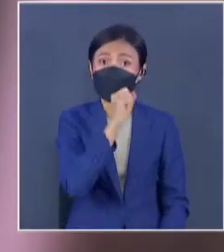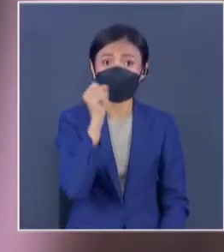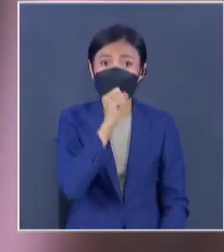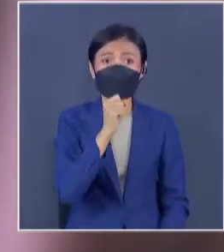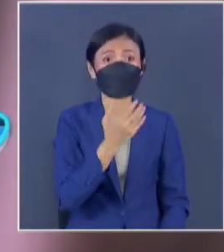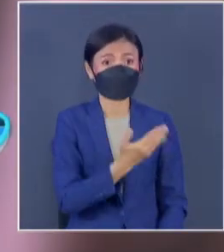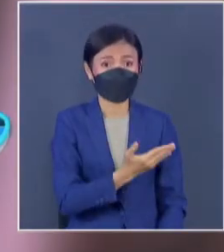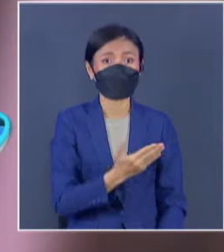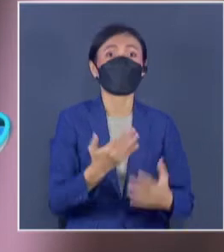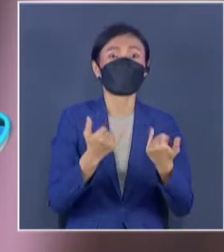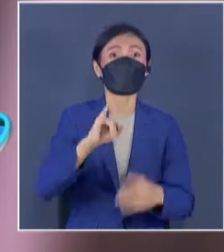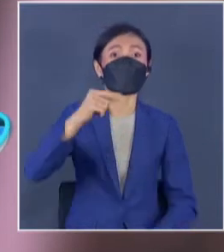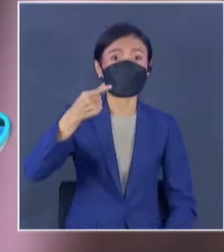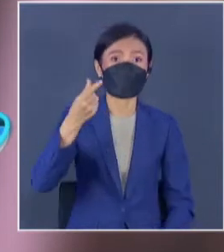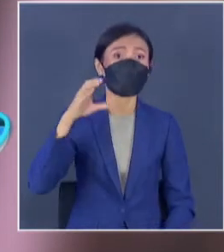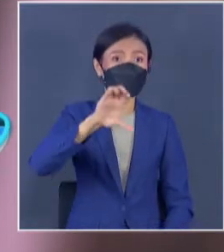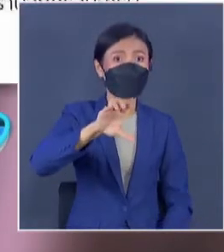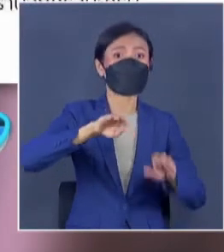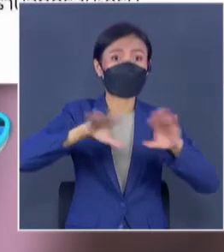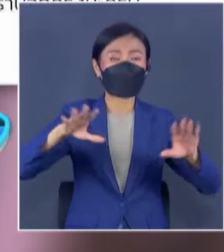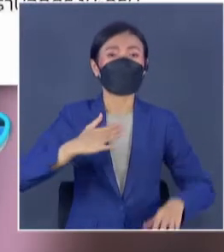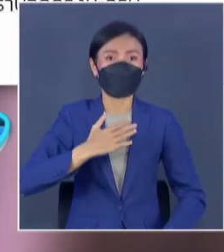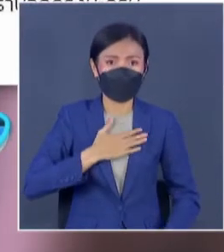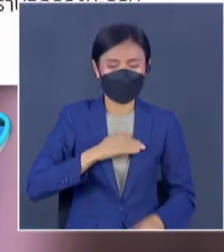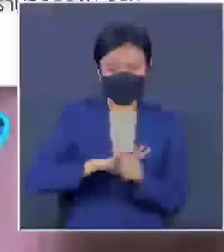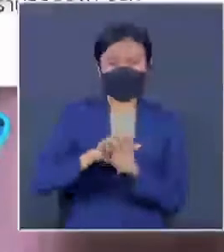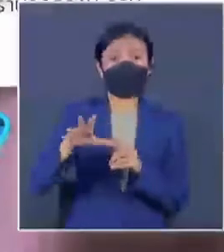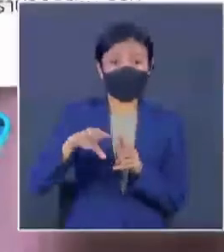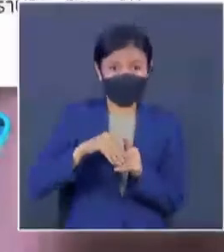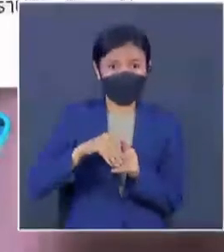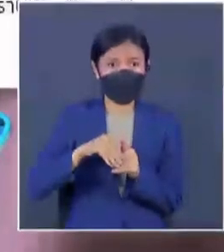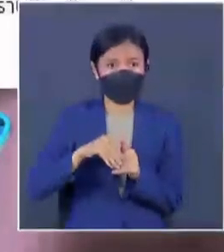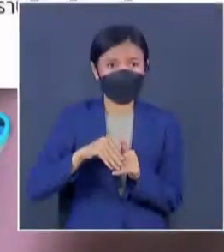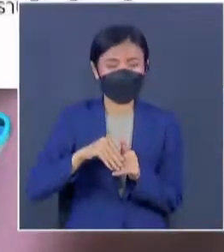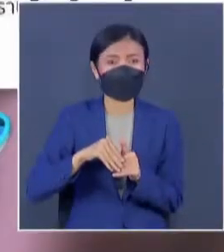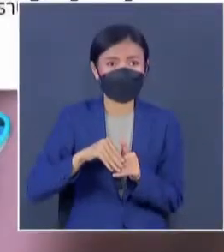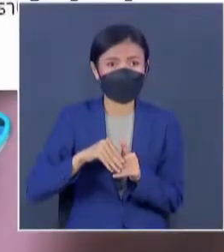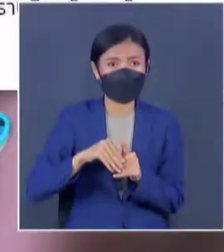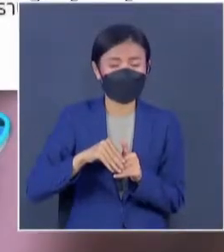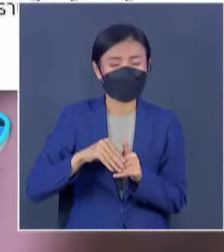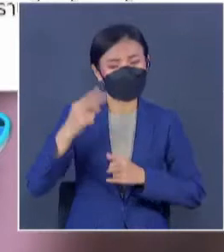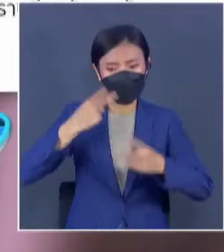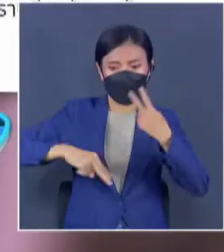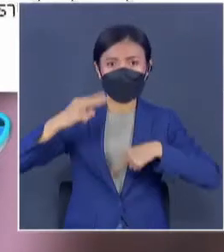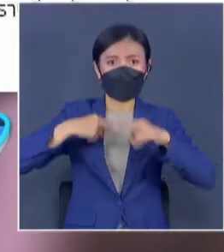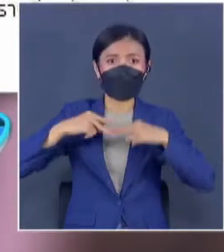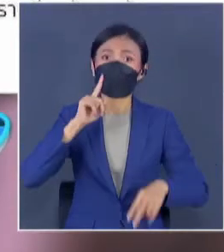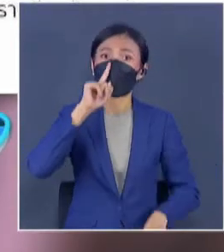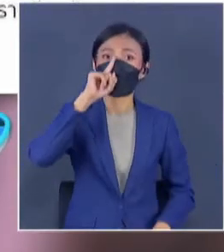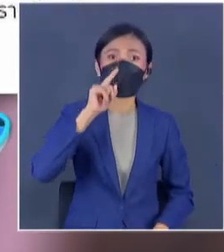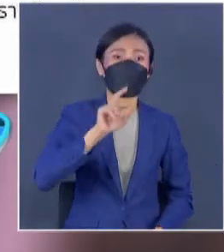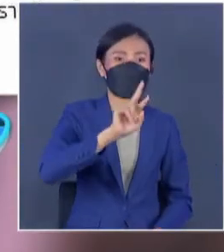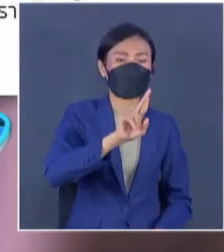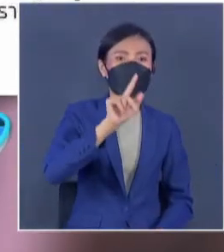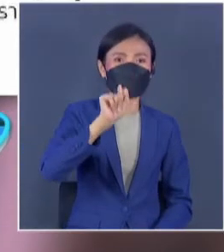นกการก็ได้แจ้งผ่าน IG ส่วนตัวว่าตัวเขาติดเชื้อโควิด-19 หลังเข้ารับการตรวจหาเชื้อโควิดด้วยวิธี